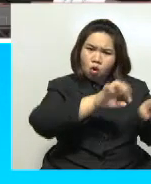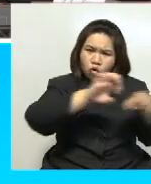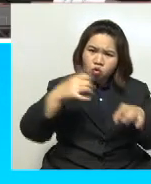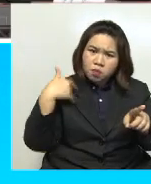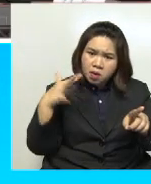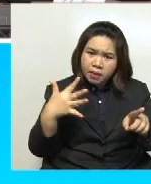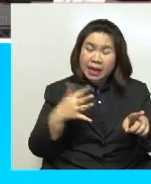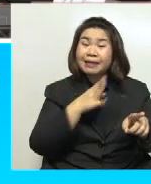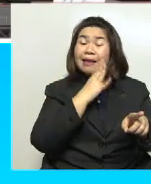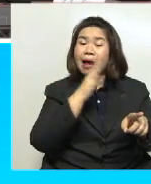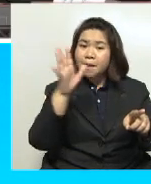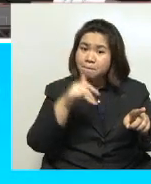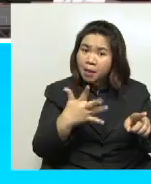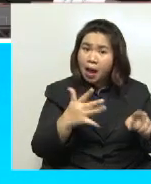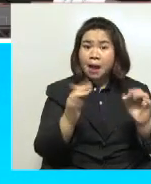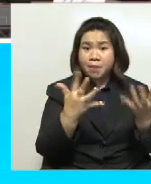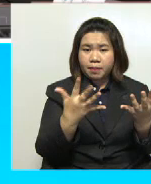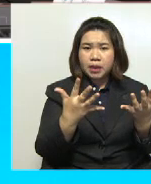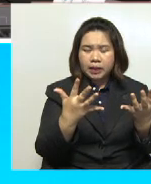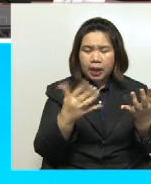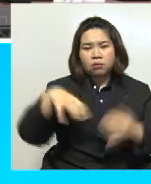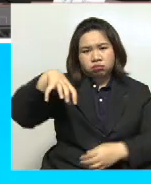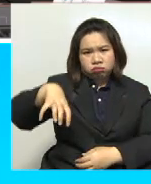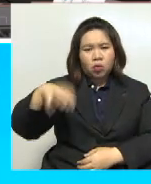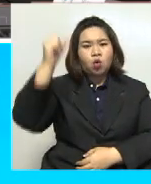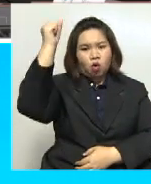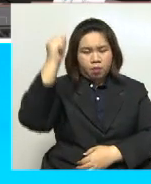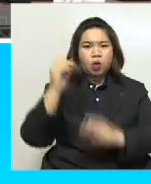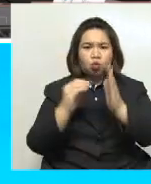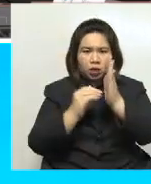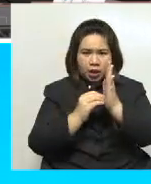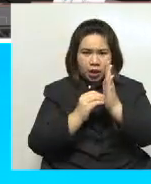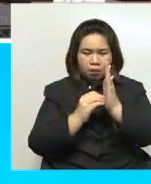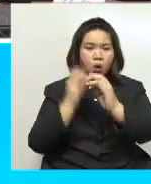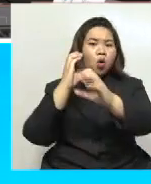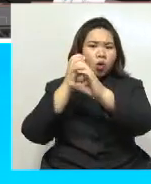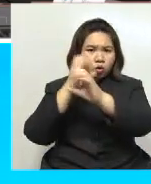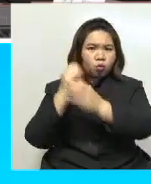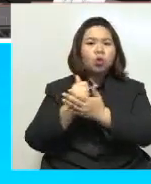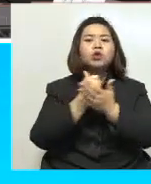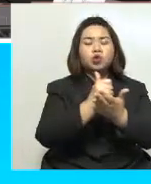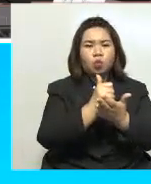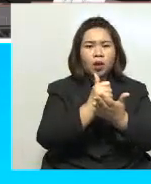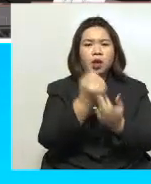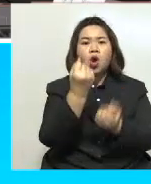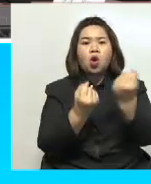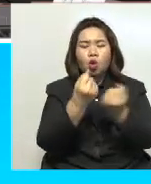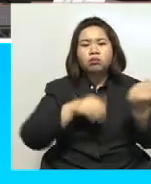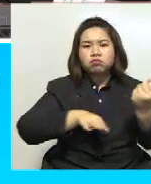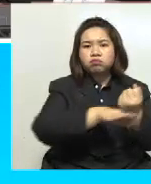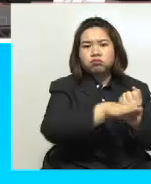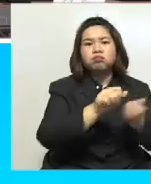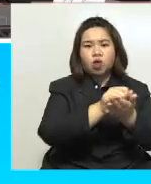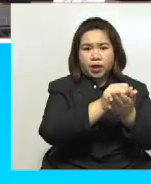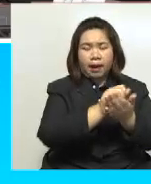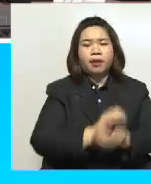ก็บอกสอขอสมกเนี่ยก็ให้จัดรถเสริมเข้ามาถ้าไอท